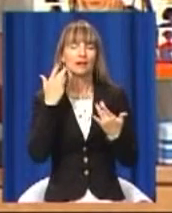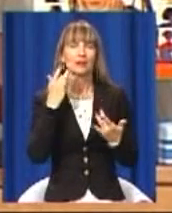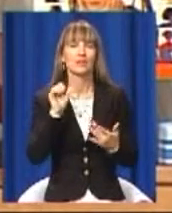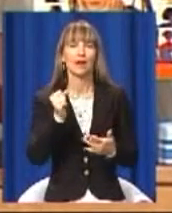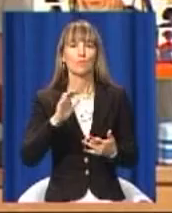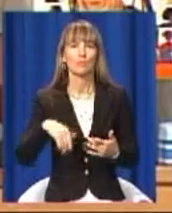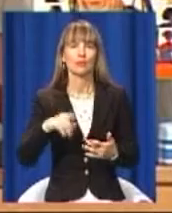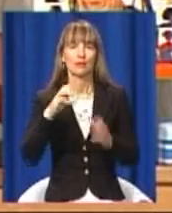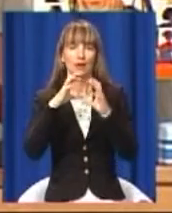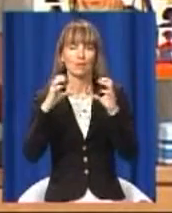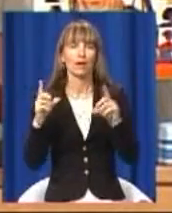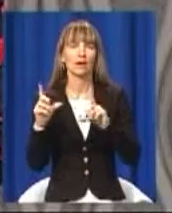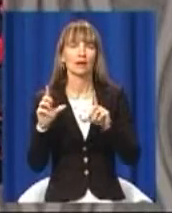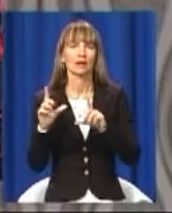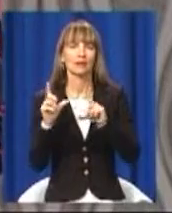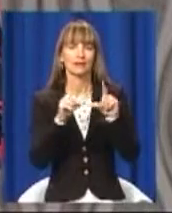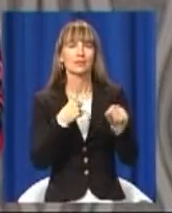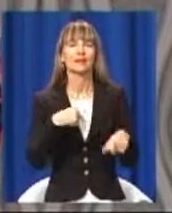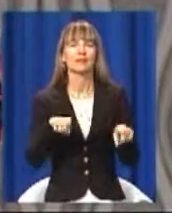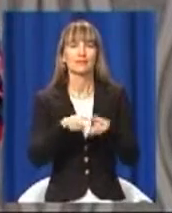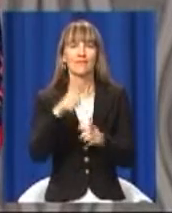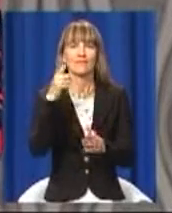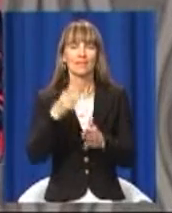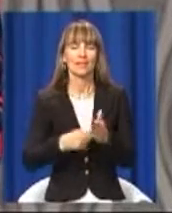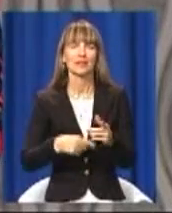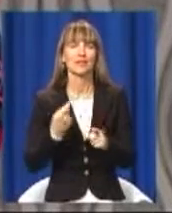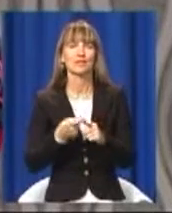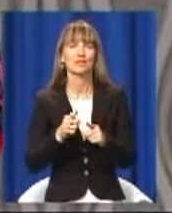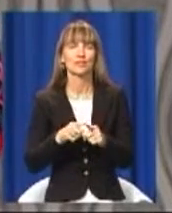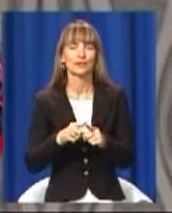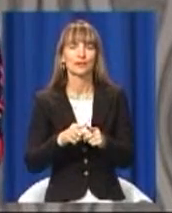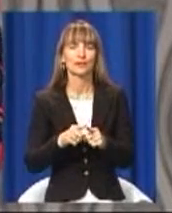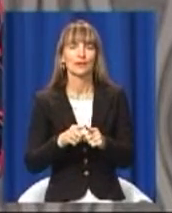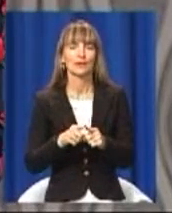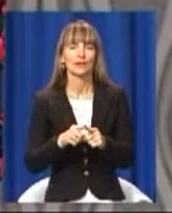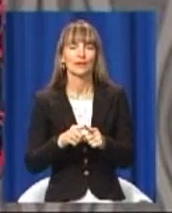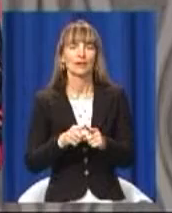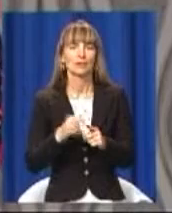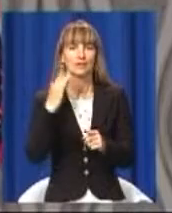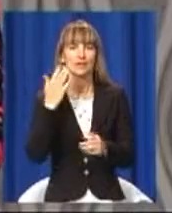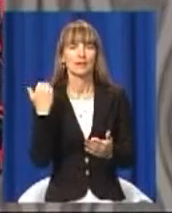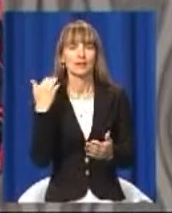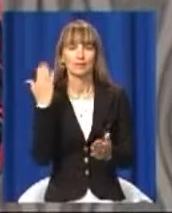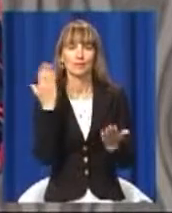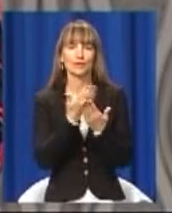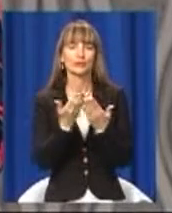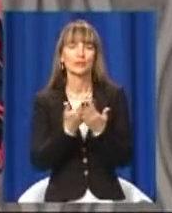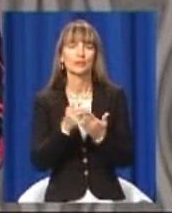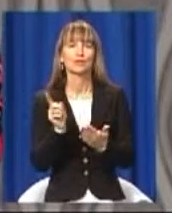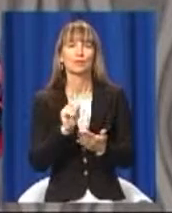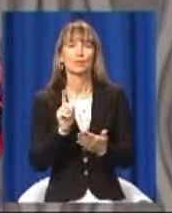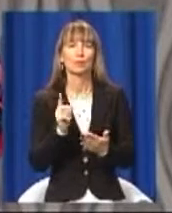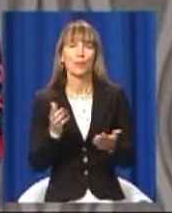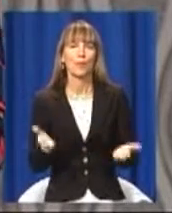на хмари налітають. Я також вірила в цю прекрасну таку от версію, але нещодавно прочитала, що